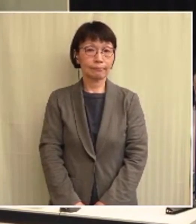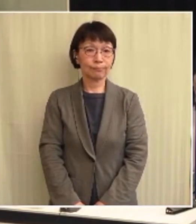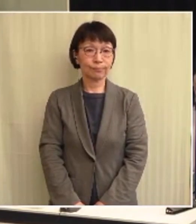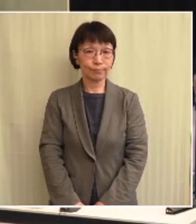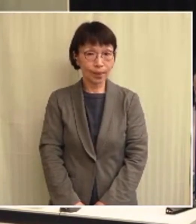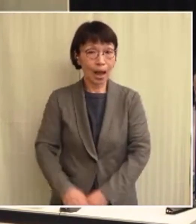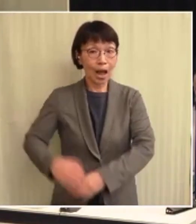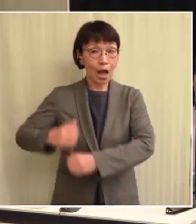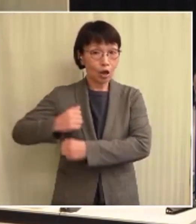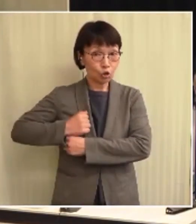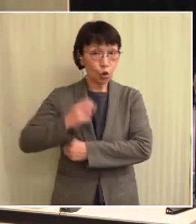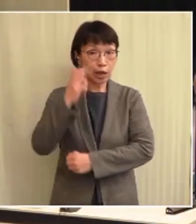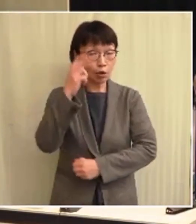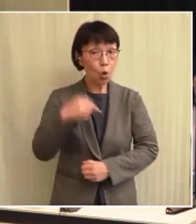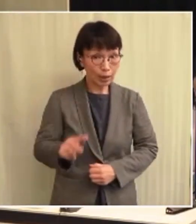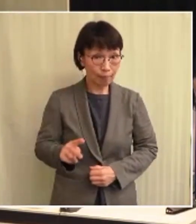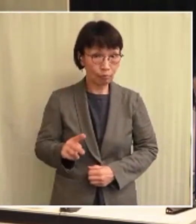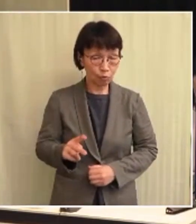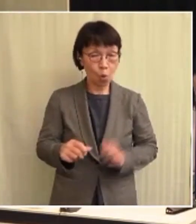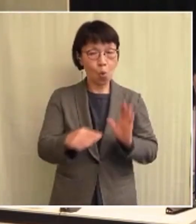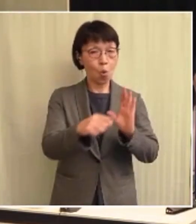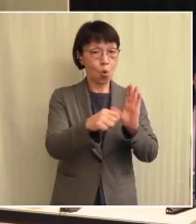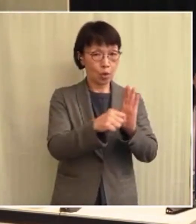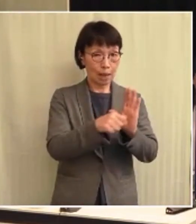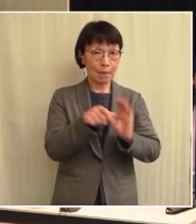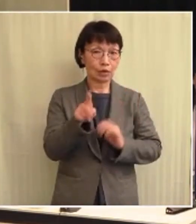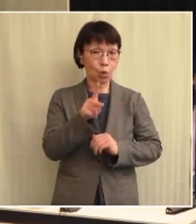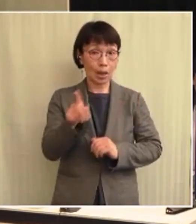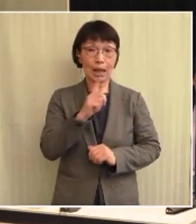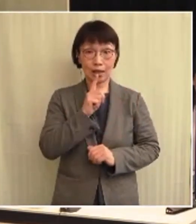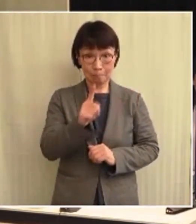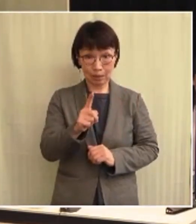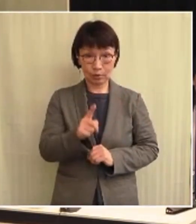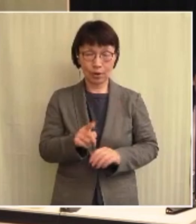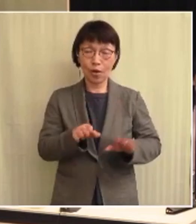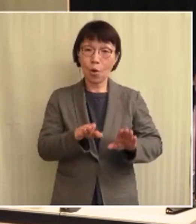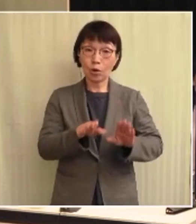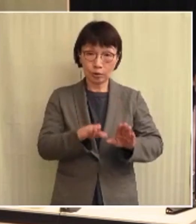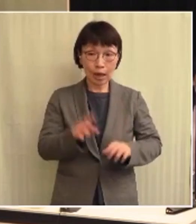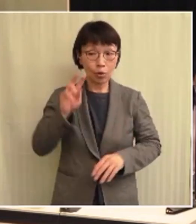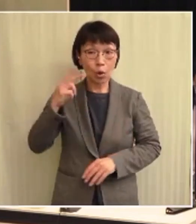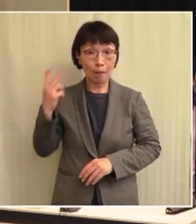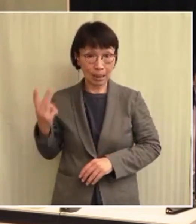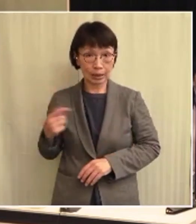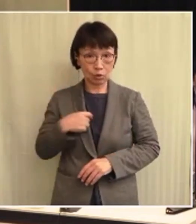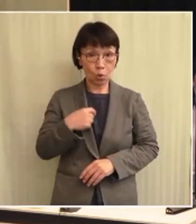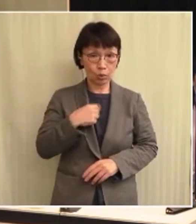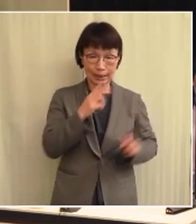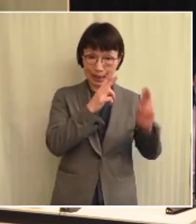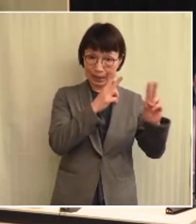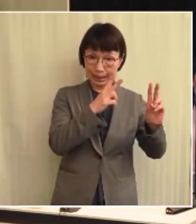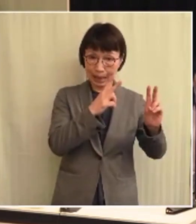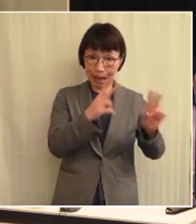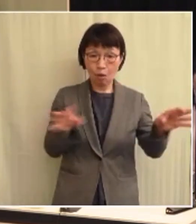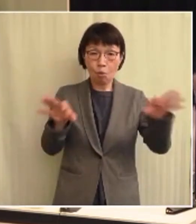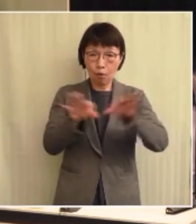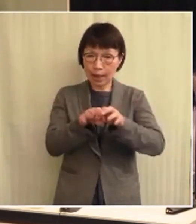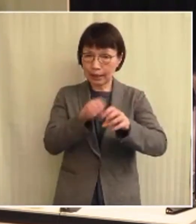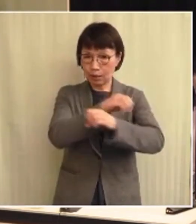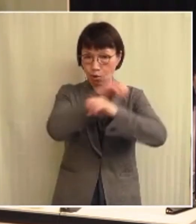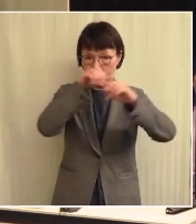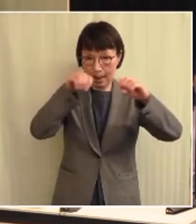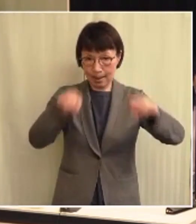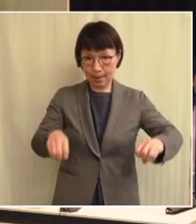相鉄ローゼンの曽我でございます。まず本日は横浜市様と当社の連携協定の締結にあたりまして